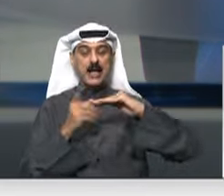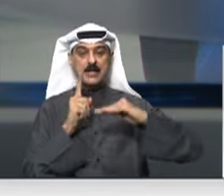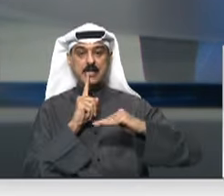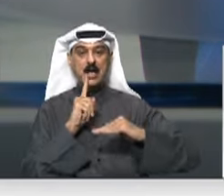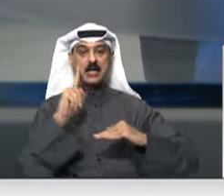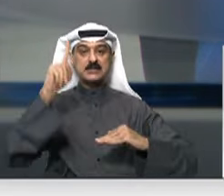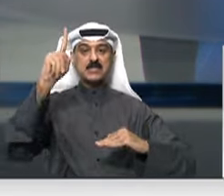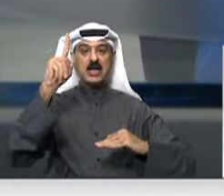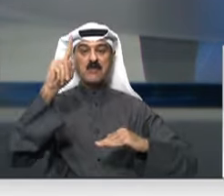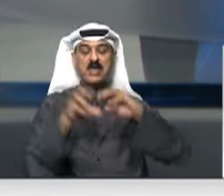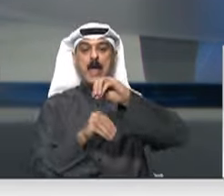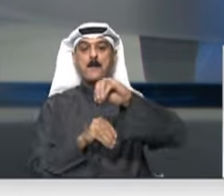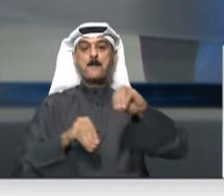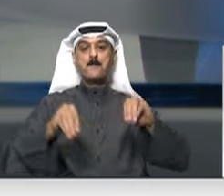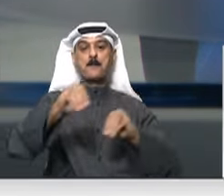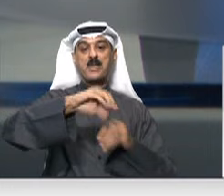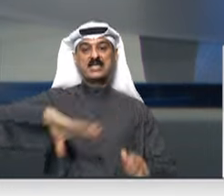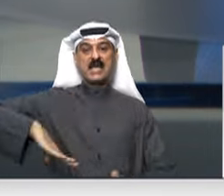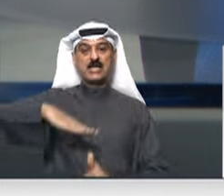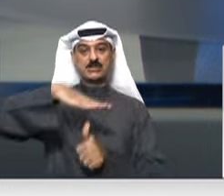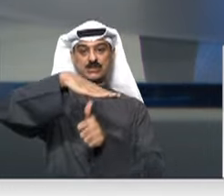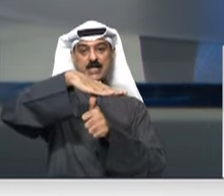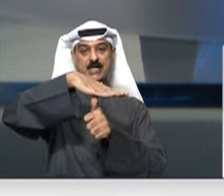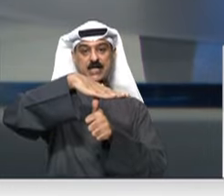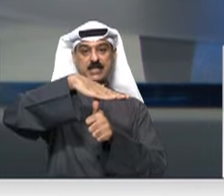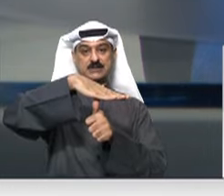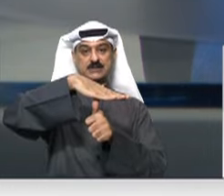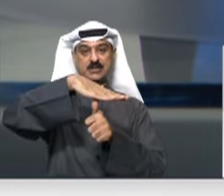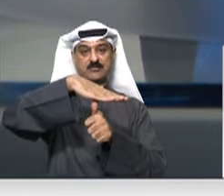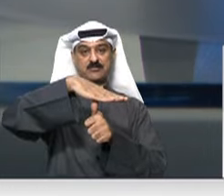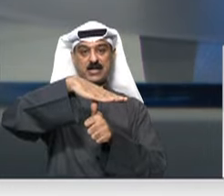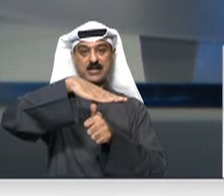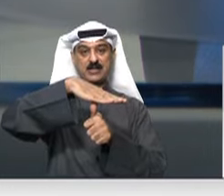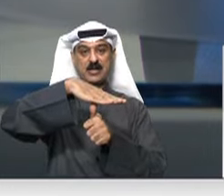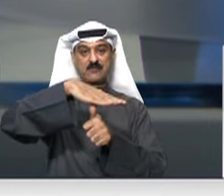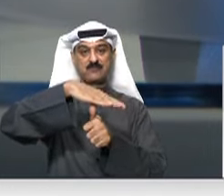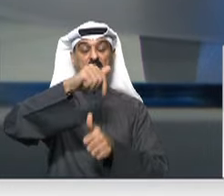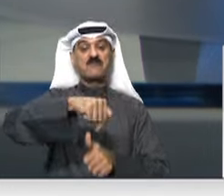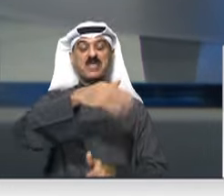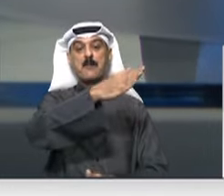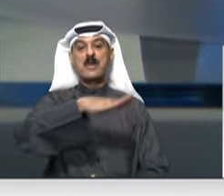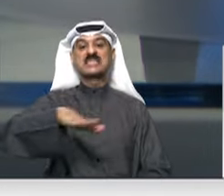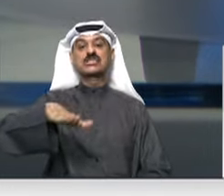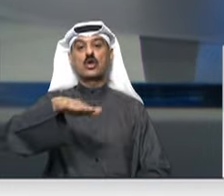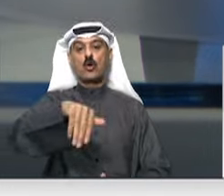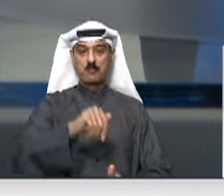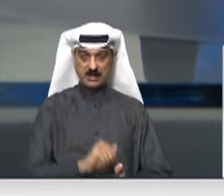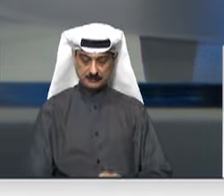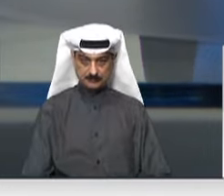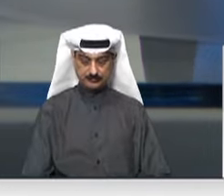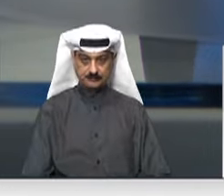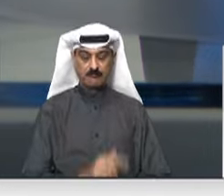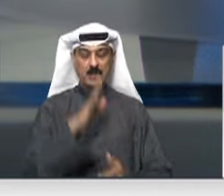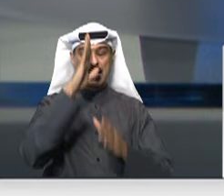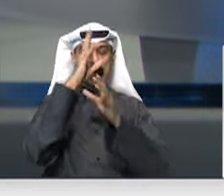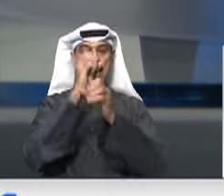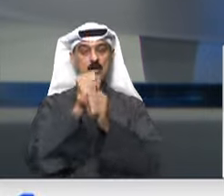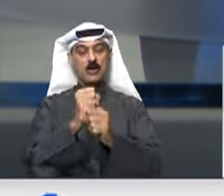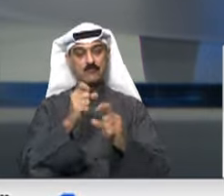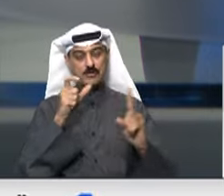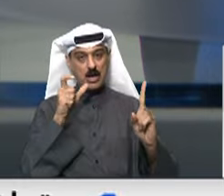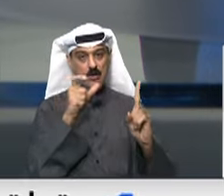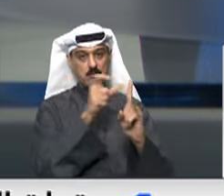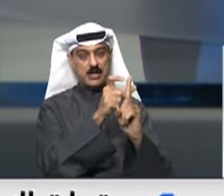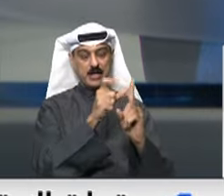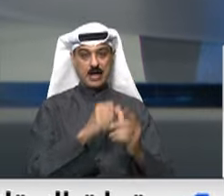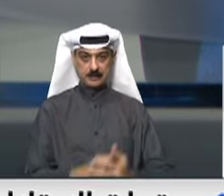الدستوريه نائبا لحضره صاحب السمو امير البلاد الشيخ مشعل الاحمد الجابر الصباح حفظه الله ورعاه